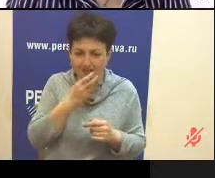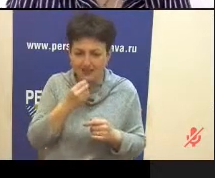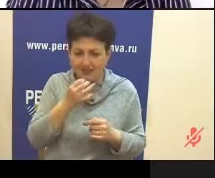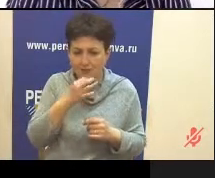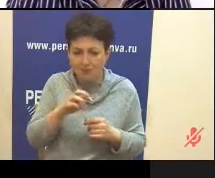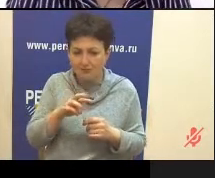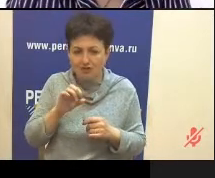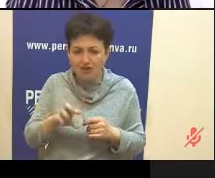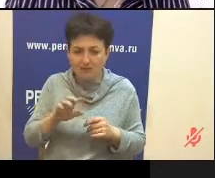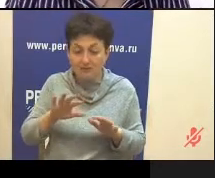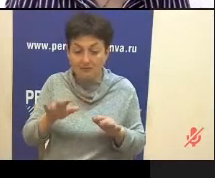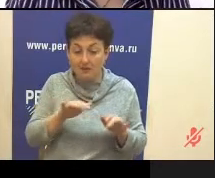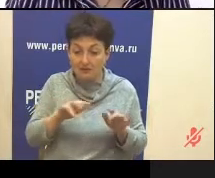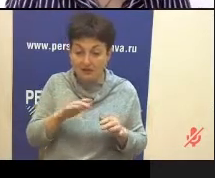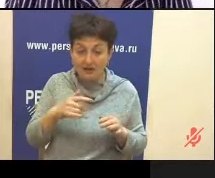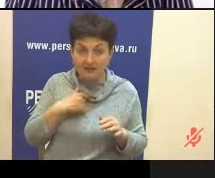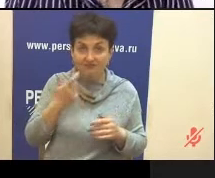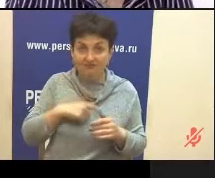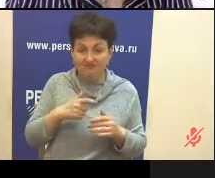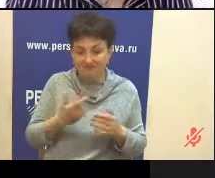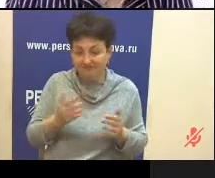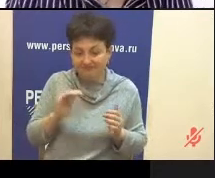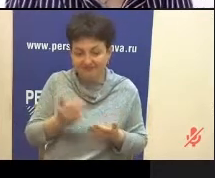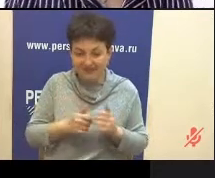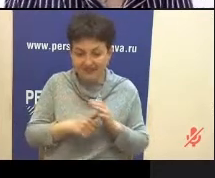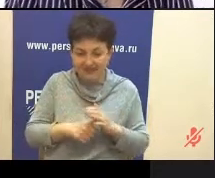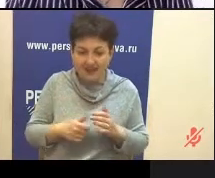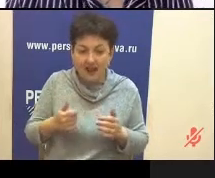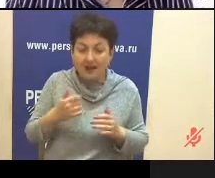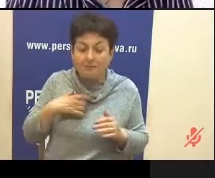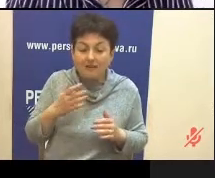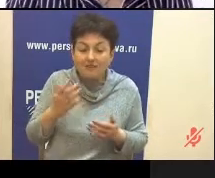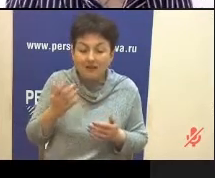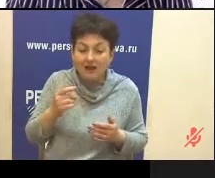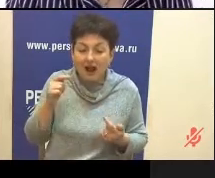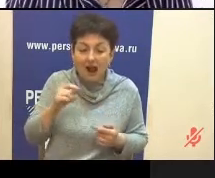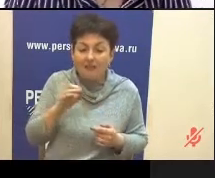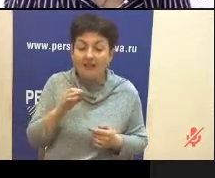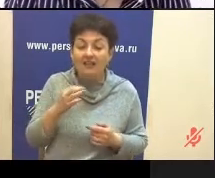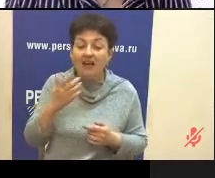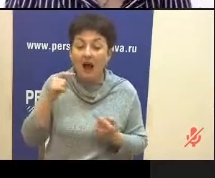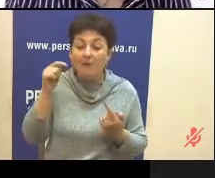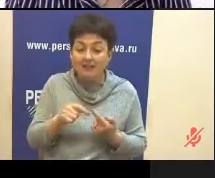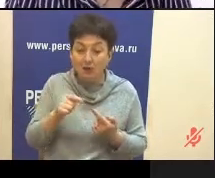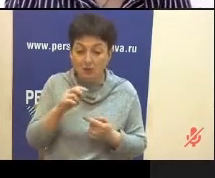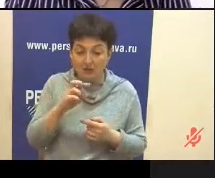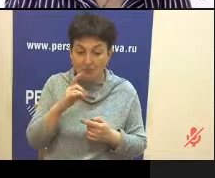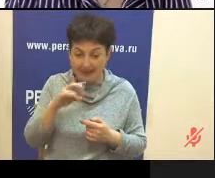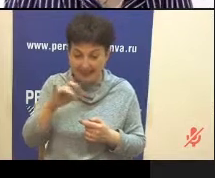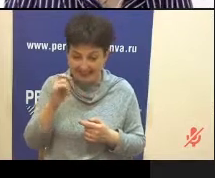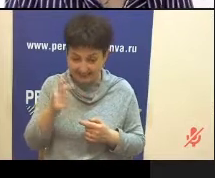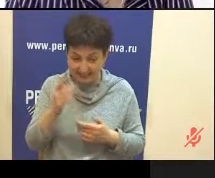любого масштаба мероприятия, значит, мы обделены. Совершенно нет. Во-первых, у нас есть определенный брендинг, который